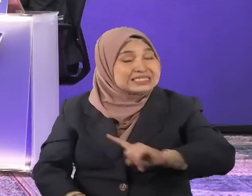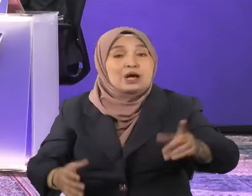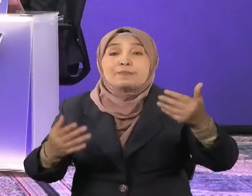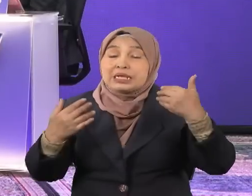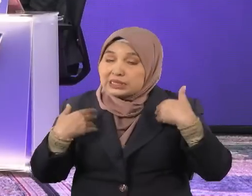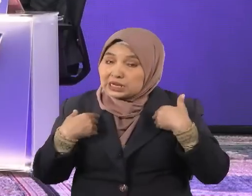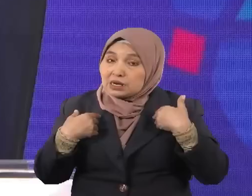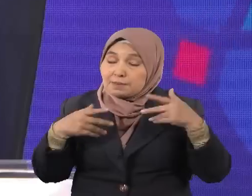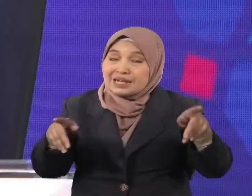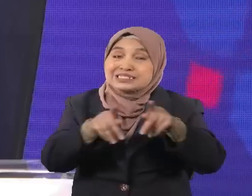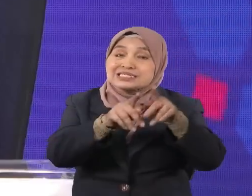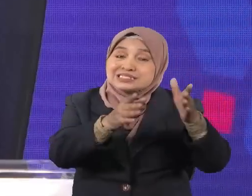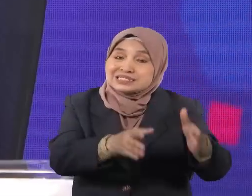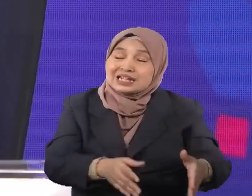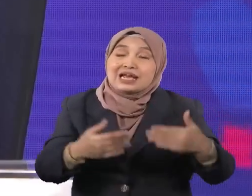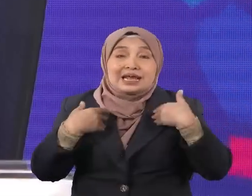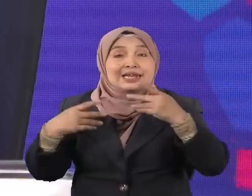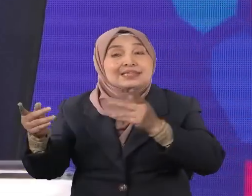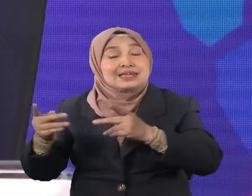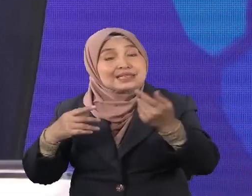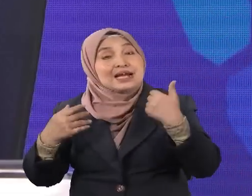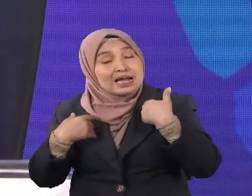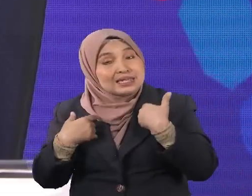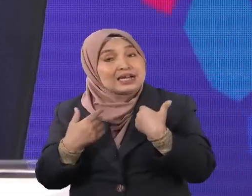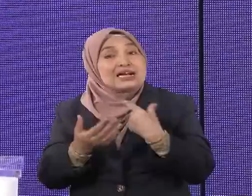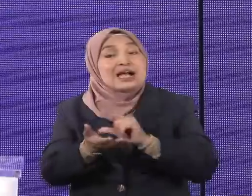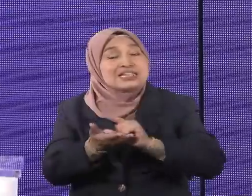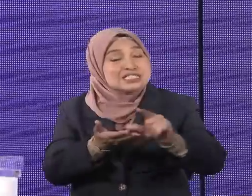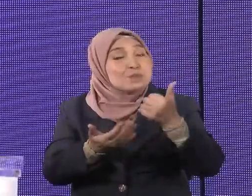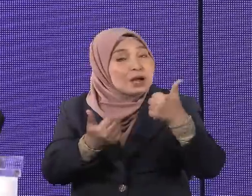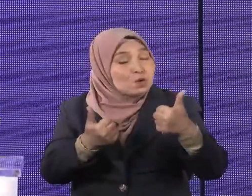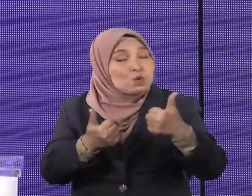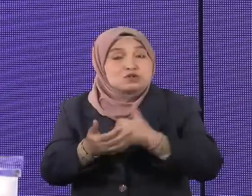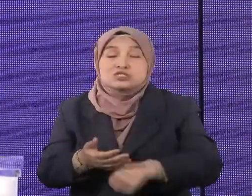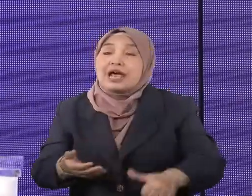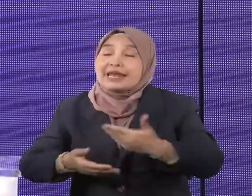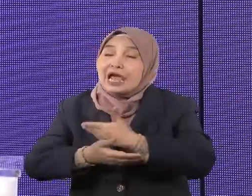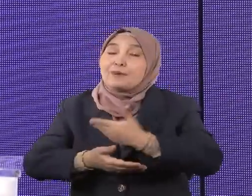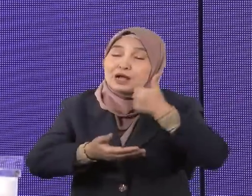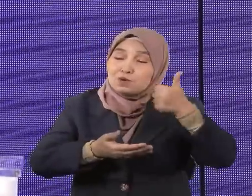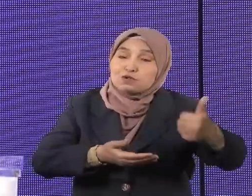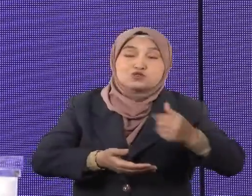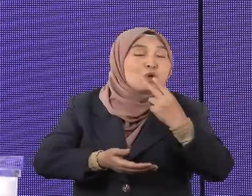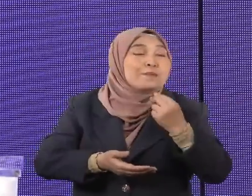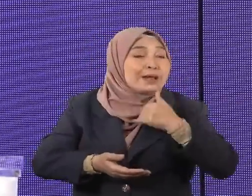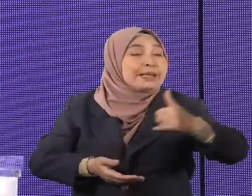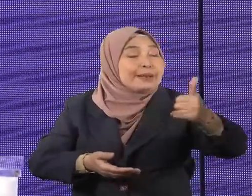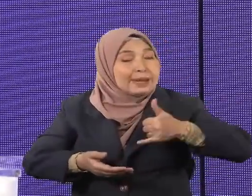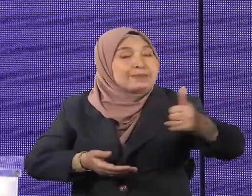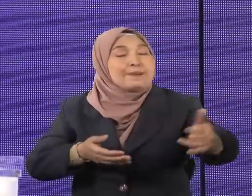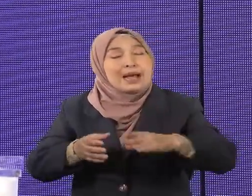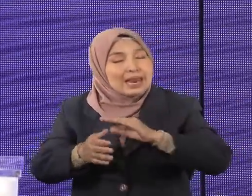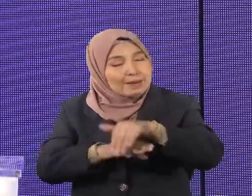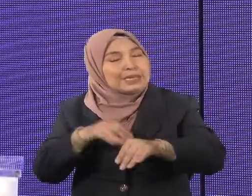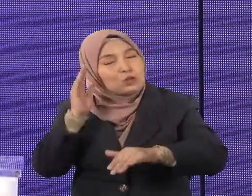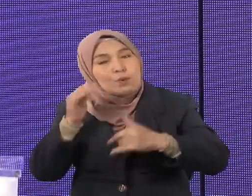apa? Ada pasangan, ada kereta, ada income bagus, anak bagus, comel pergi sekolah, pergi balik, malam tidur, besok